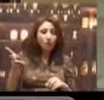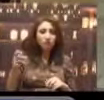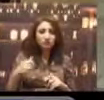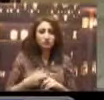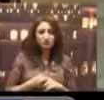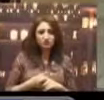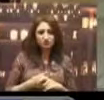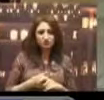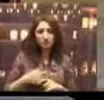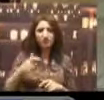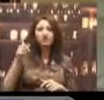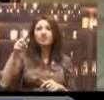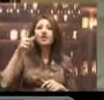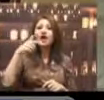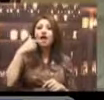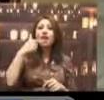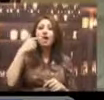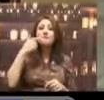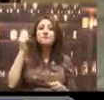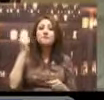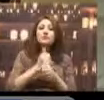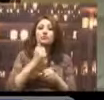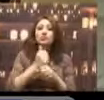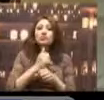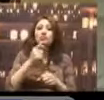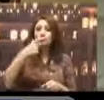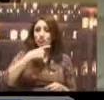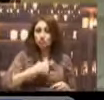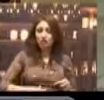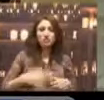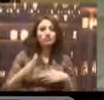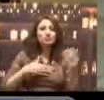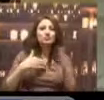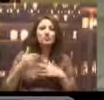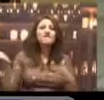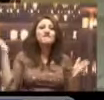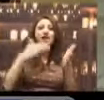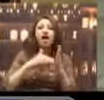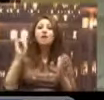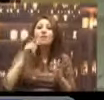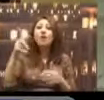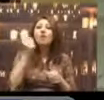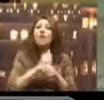ان تعامل مع الناس بافعالها مش باقوالها مثلا. لا مش بشخصها. مش بشخصها في الاخر.